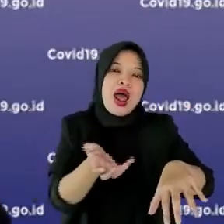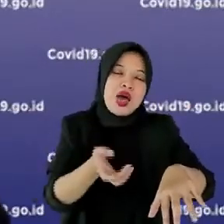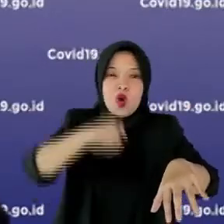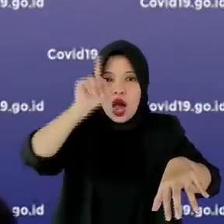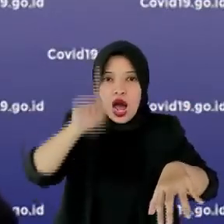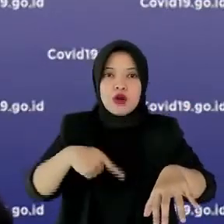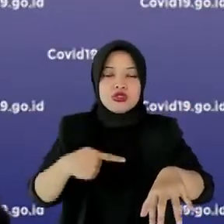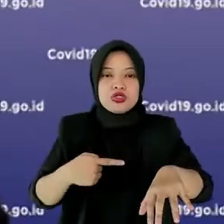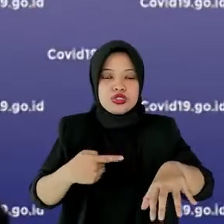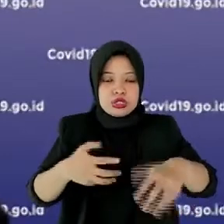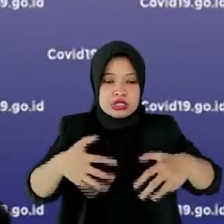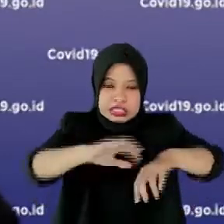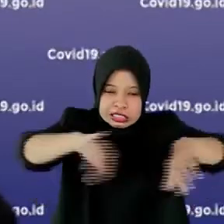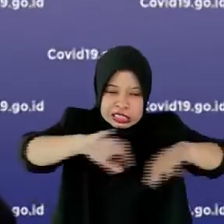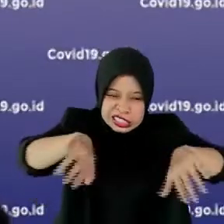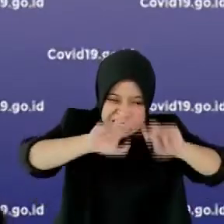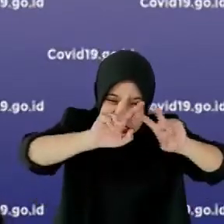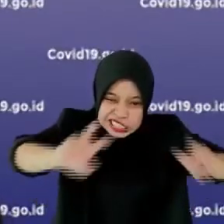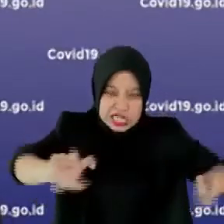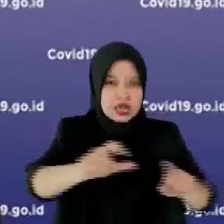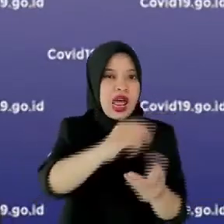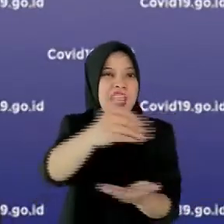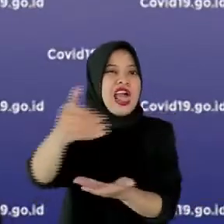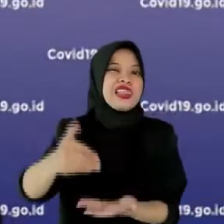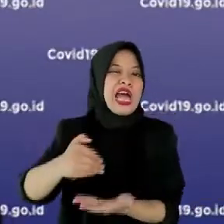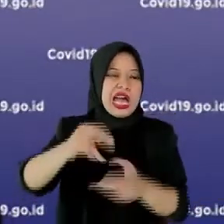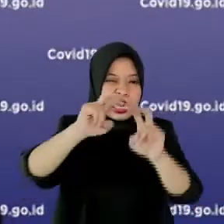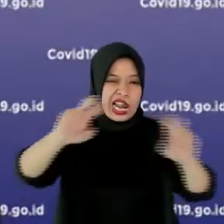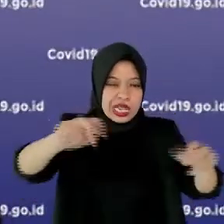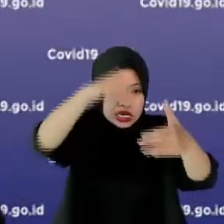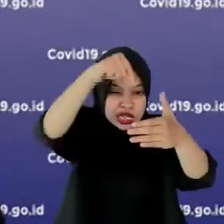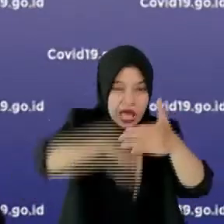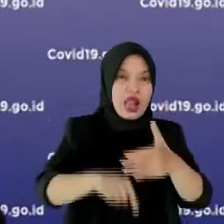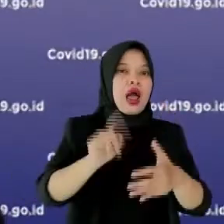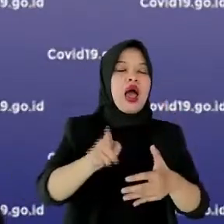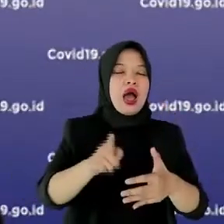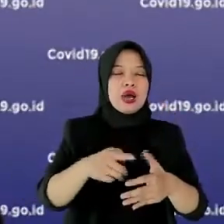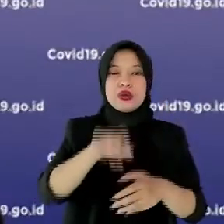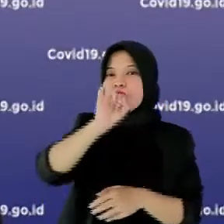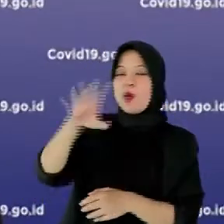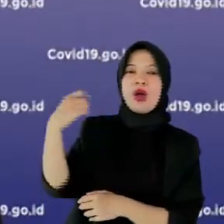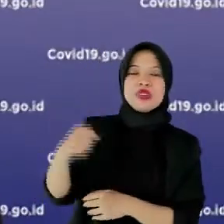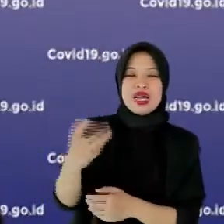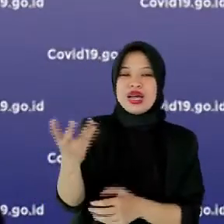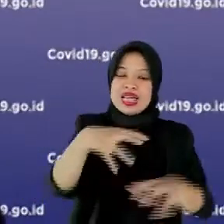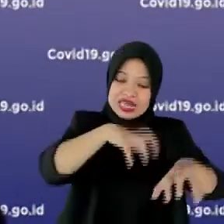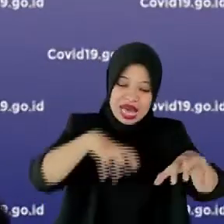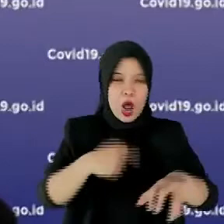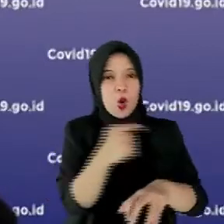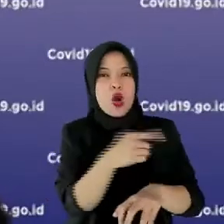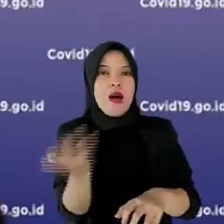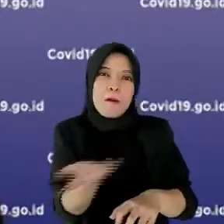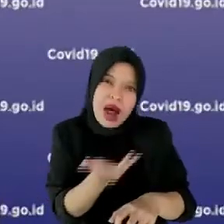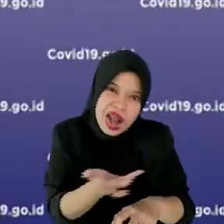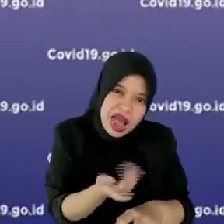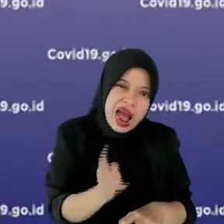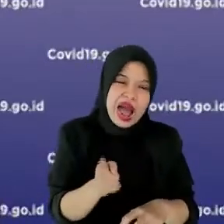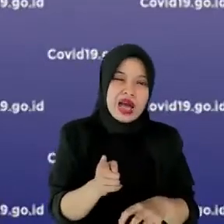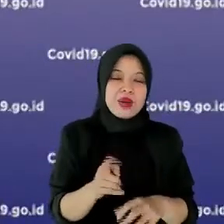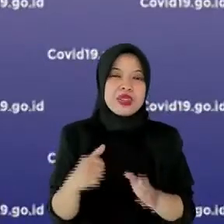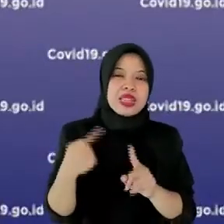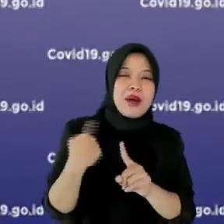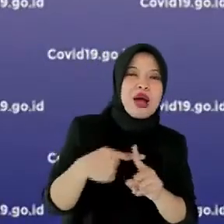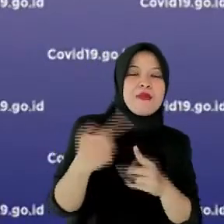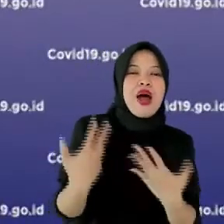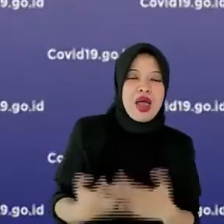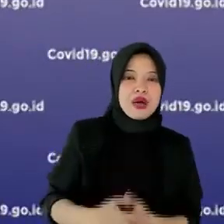bilang harus kita bongkar, kita ulik datanya dengan lebih detail lagi, tapi saat ini saya belum bisa menjawab daerah mana yang masih kurang, daerah mana yang sudah bisa lebih